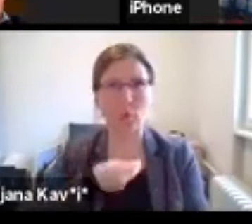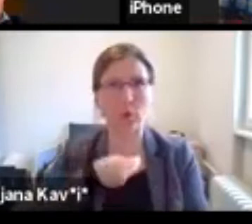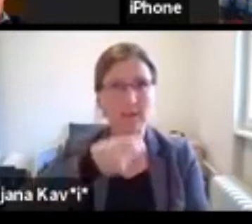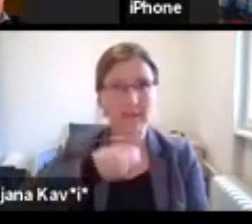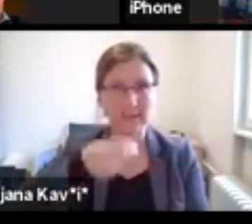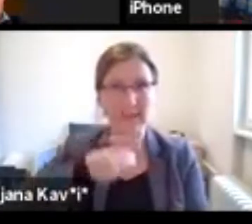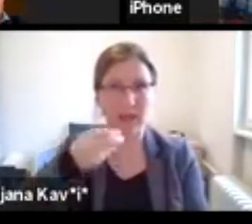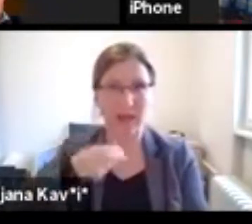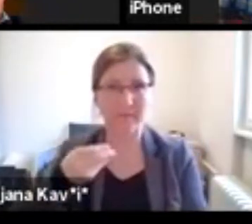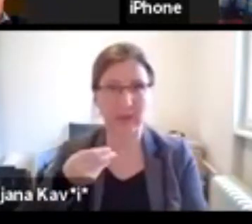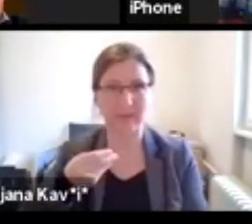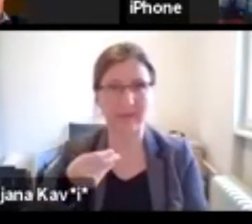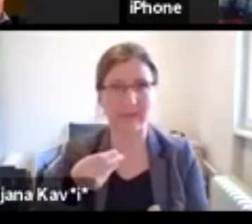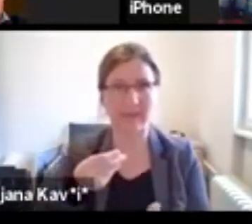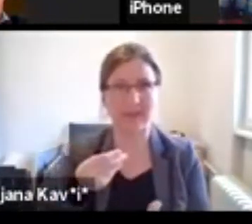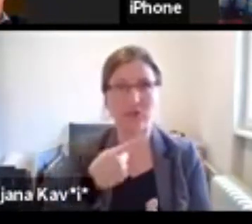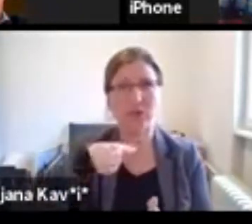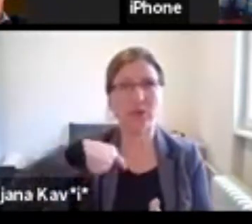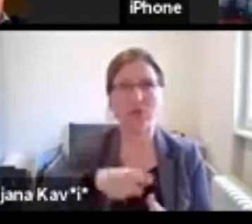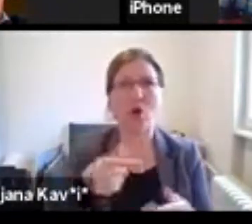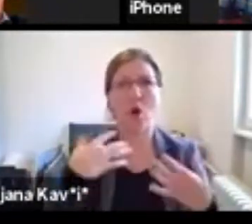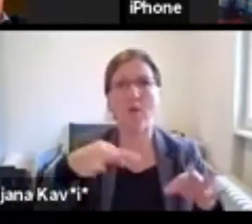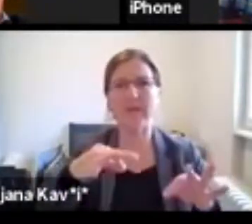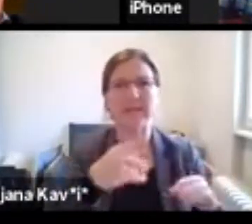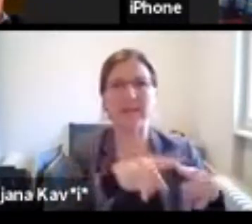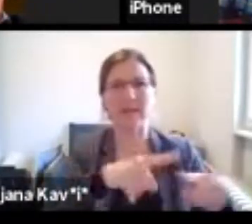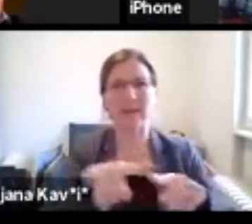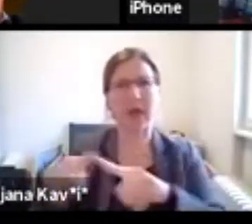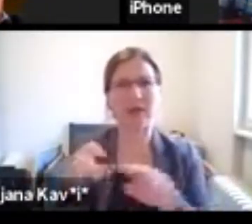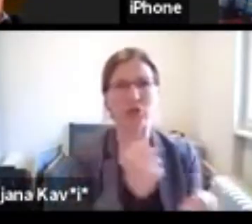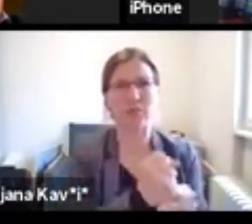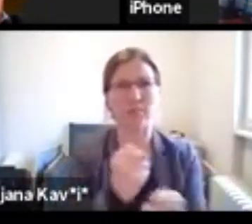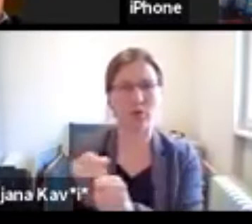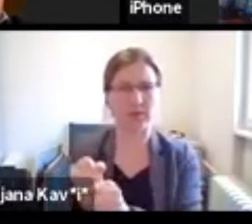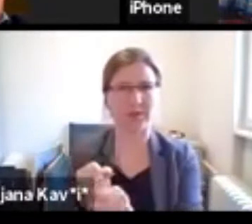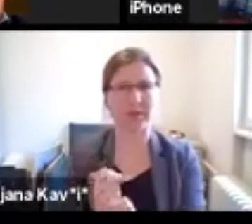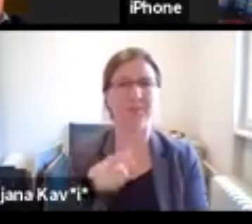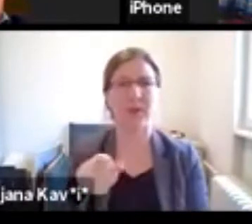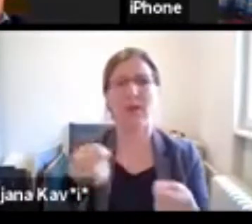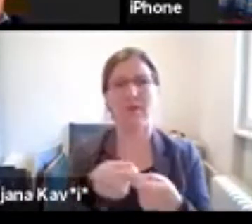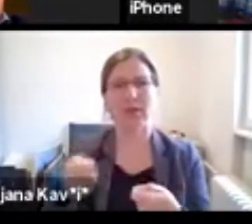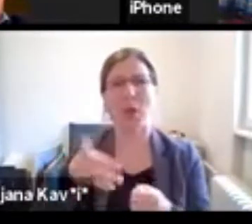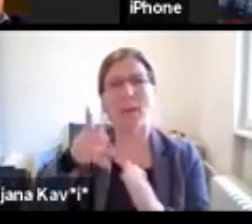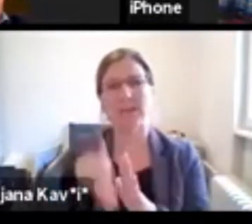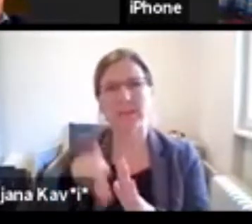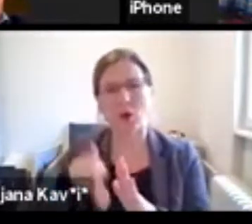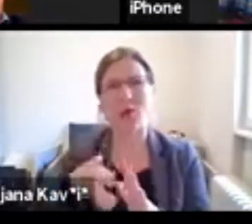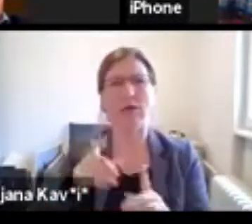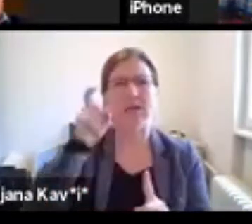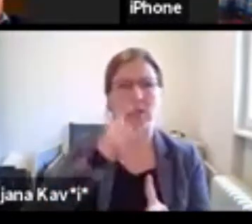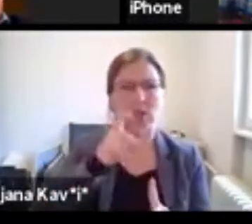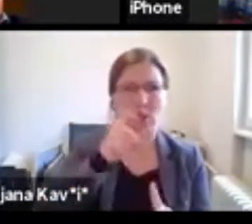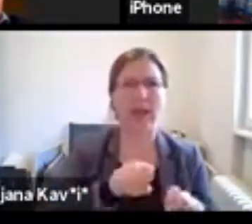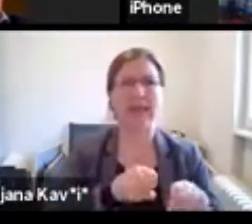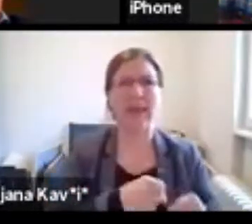iz perspektive naših različitih poslova koje obavljamo, a ti osnovni poslovi su psiholog, defektolog, socijalni radnik, ali jednako tako